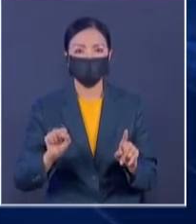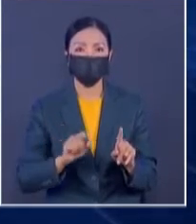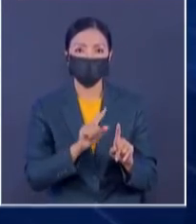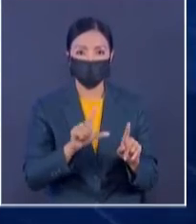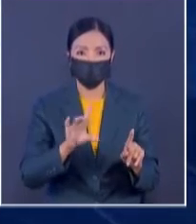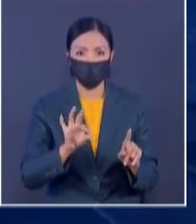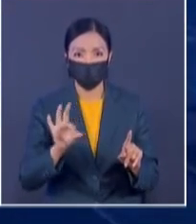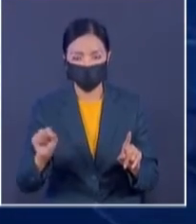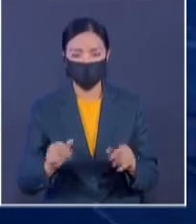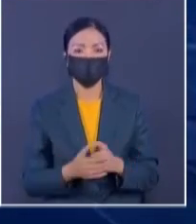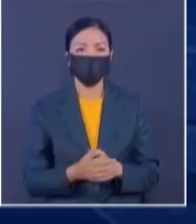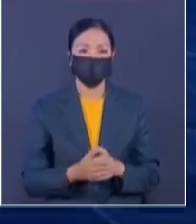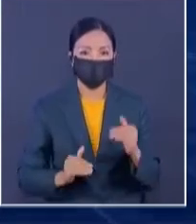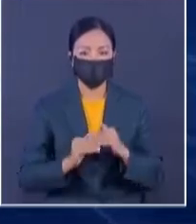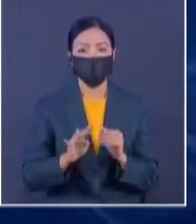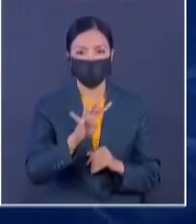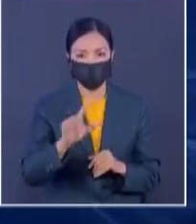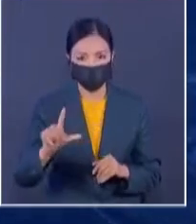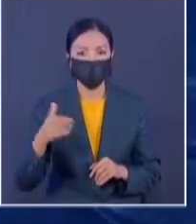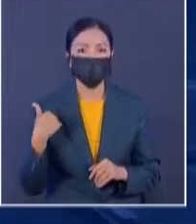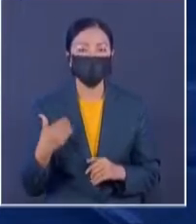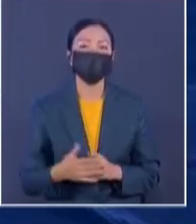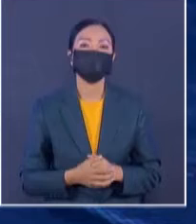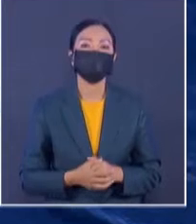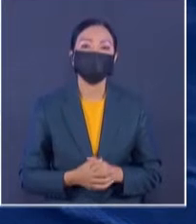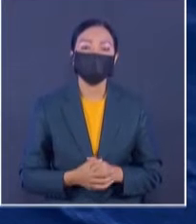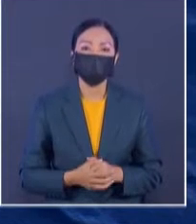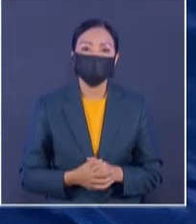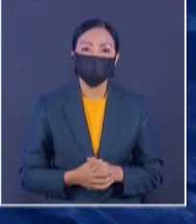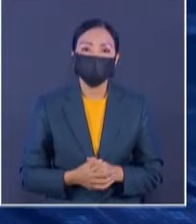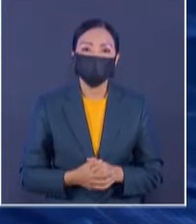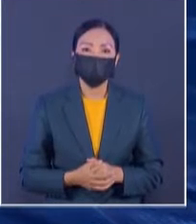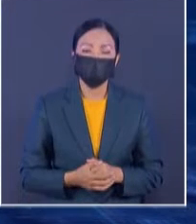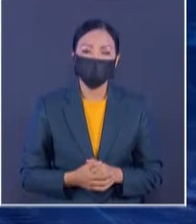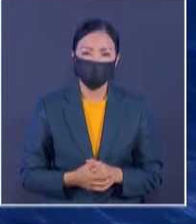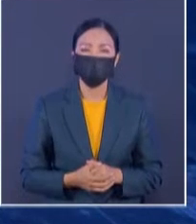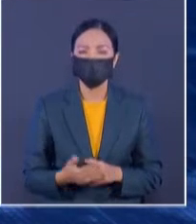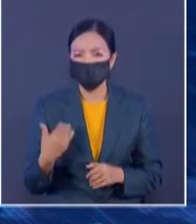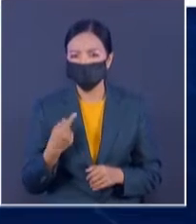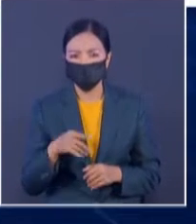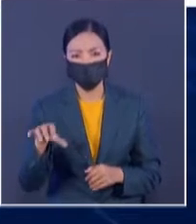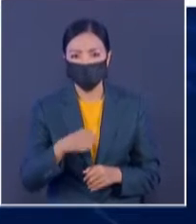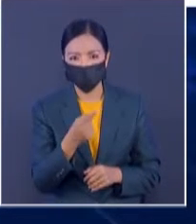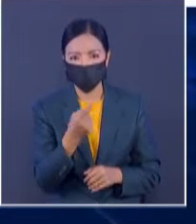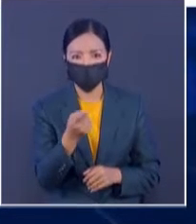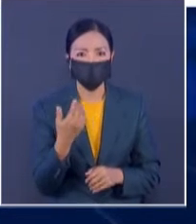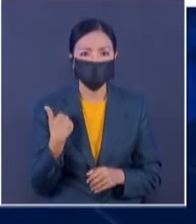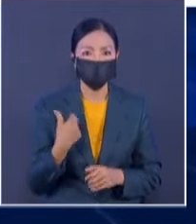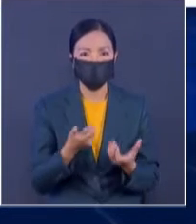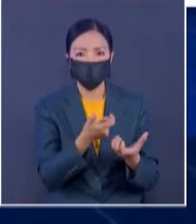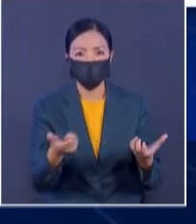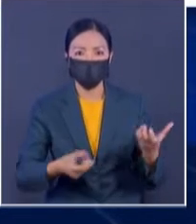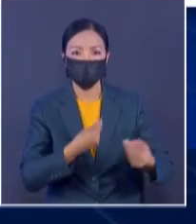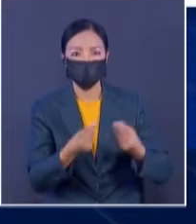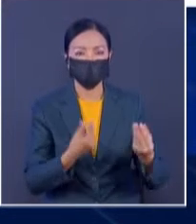ทครับไปจนถึงราคาเกือบๆ4ล้านบาทนะครับส่วนทรัพย์สินชิ้นเล็กๆที่ยึดมาได้ก็ถูกนำมาข